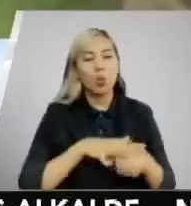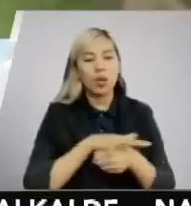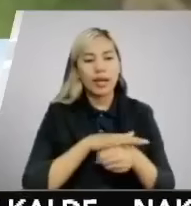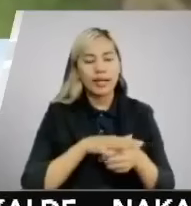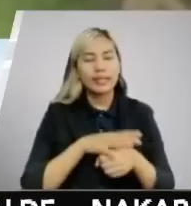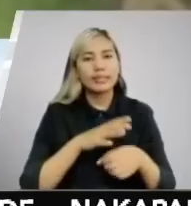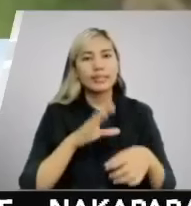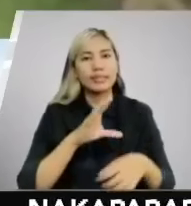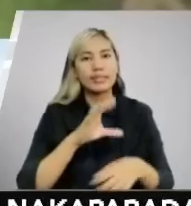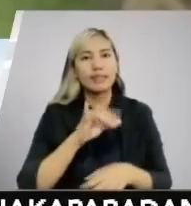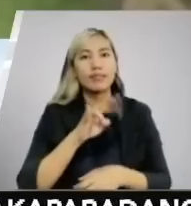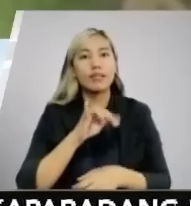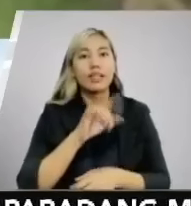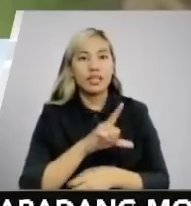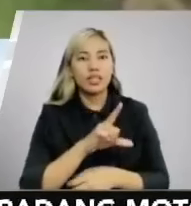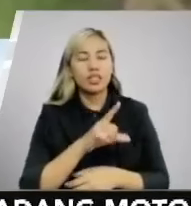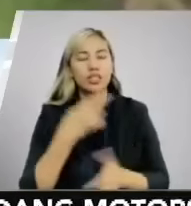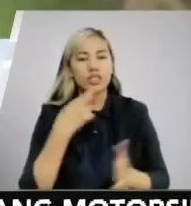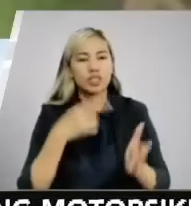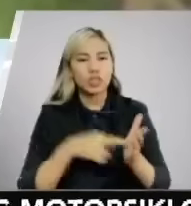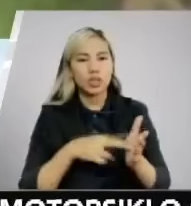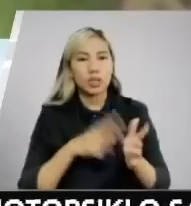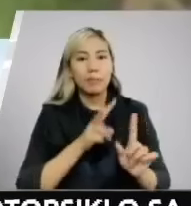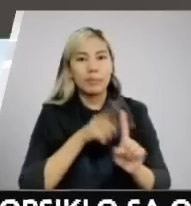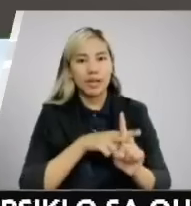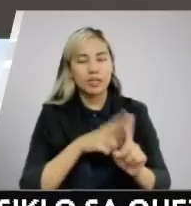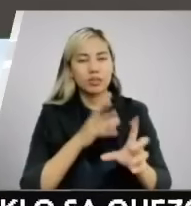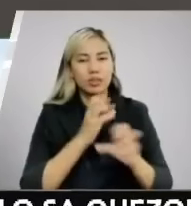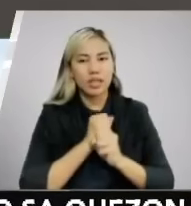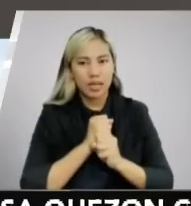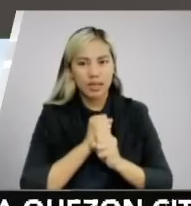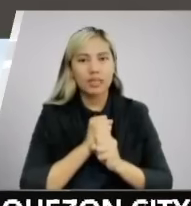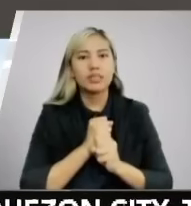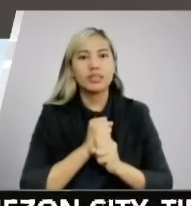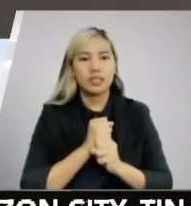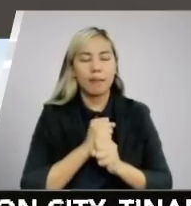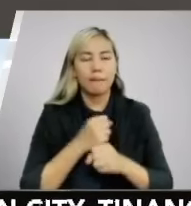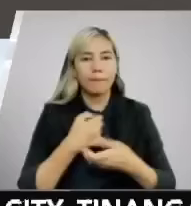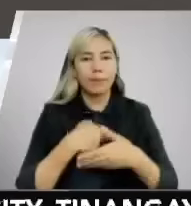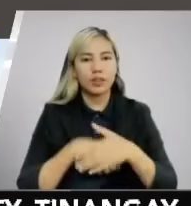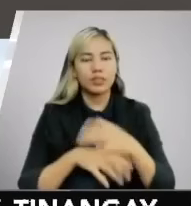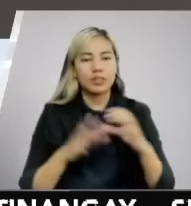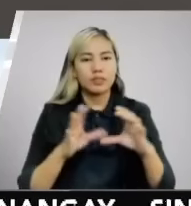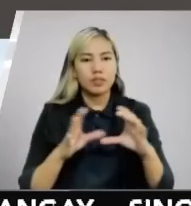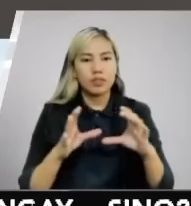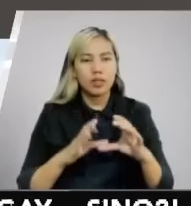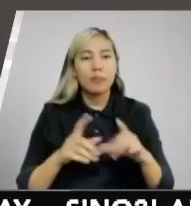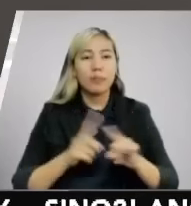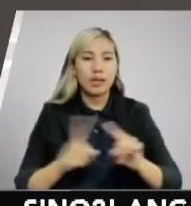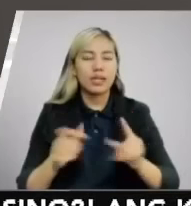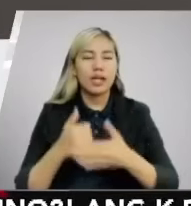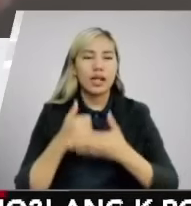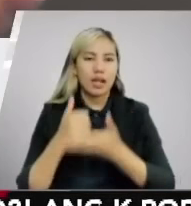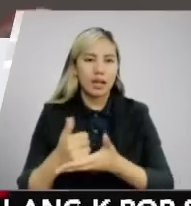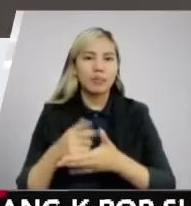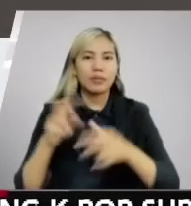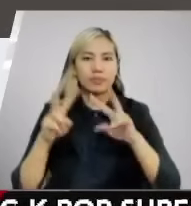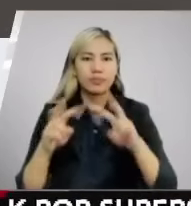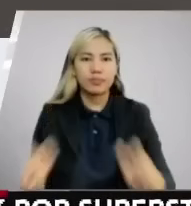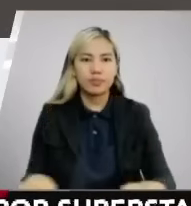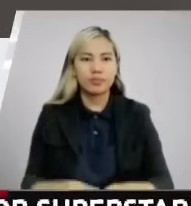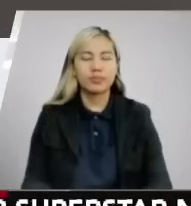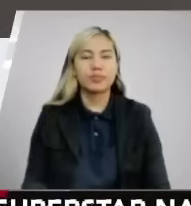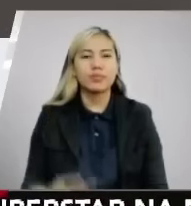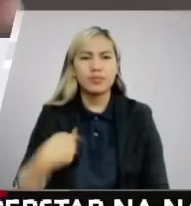certificate. Gayunman, tumutulong na rin daw sila sa investigasyon. Doon sa mga ginagawa nating fact-finding investigation, nagpupunta pa tayo doon sa